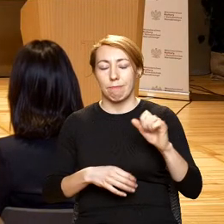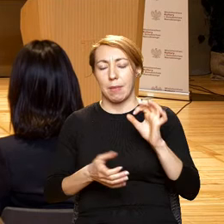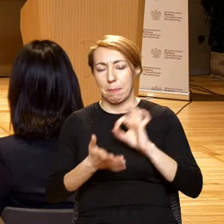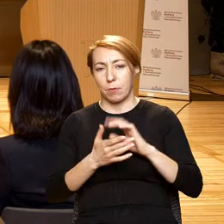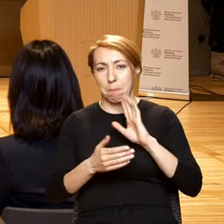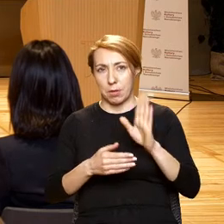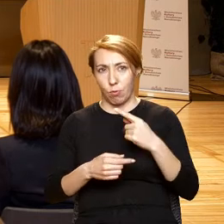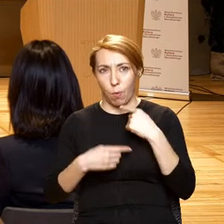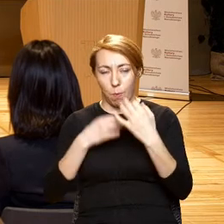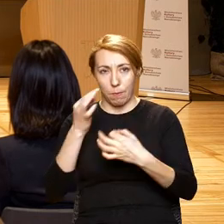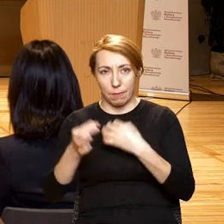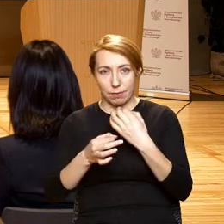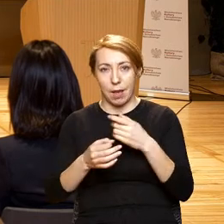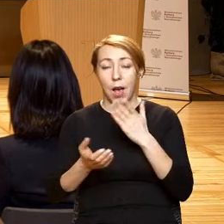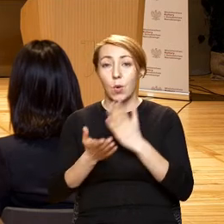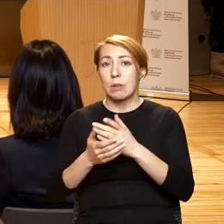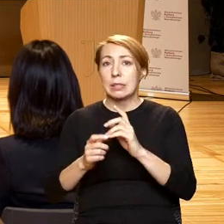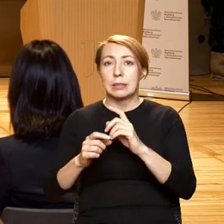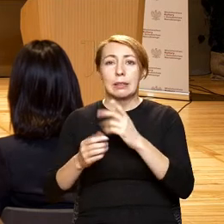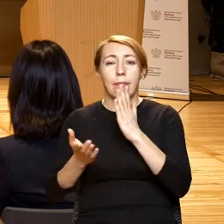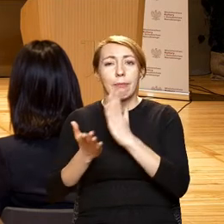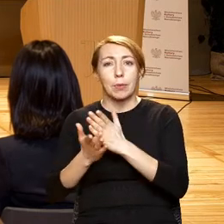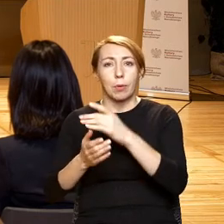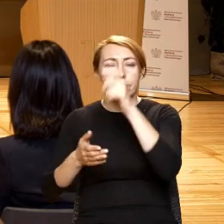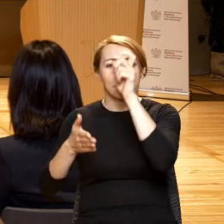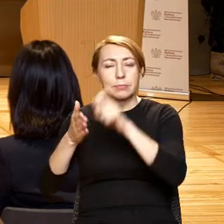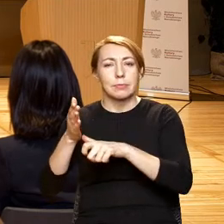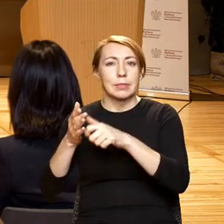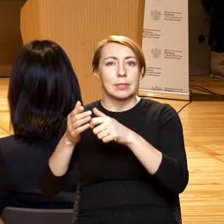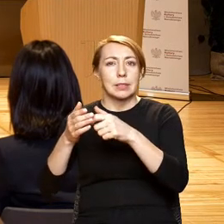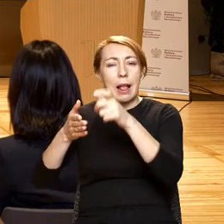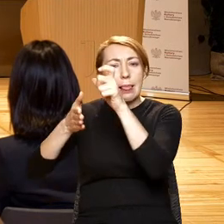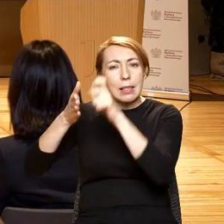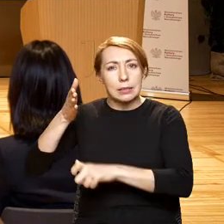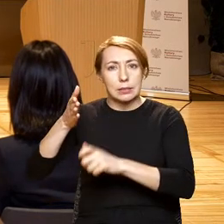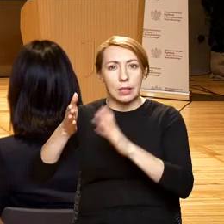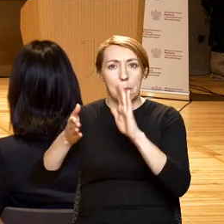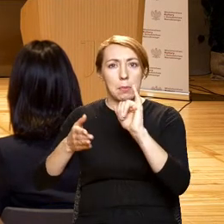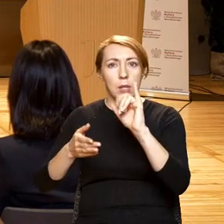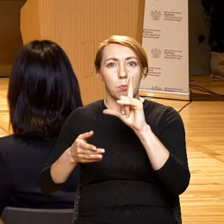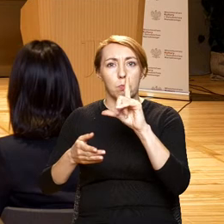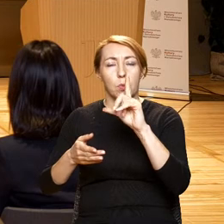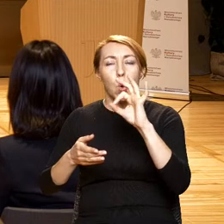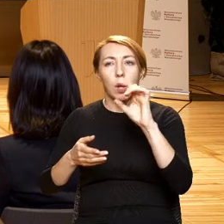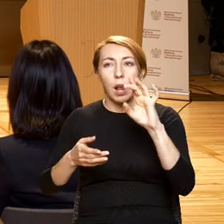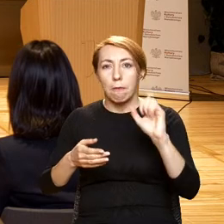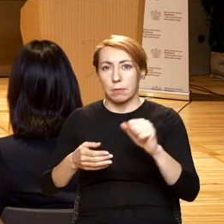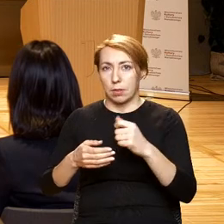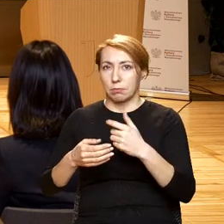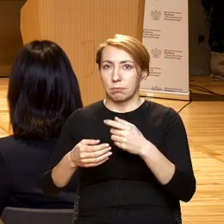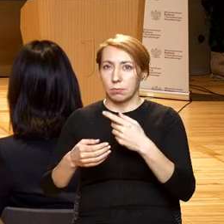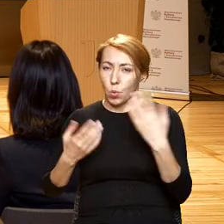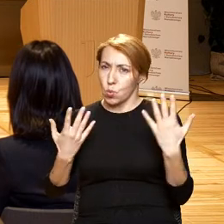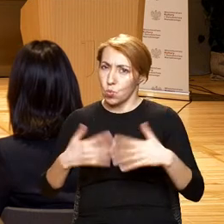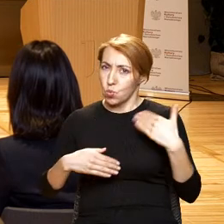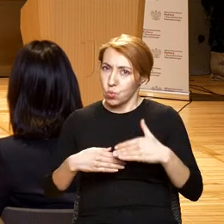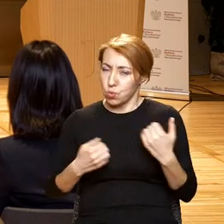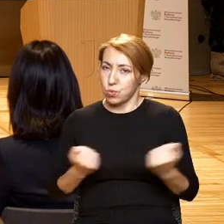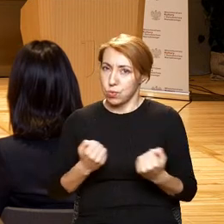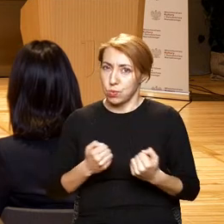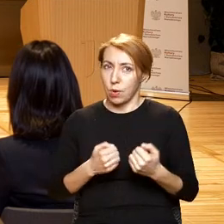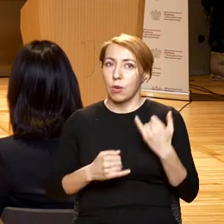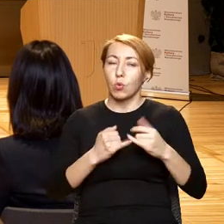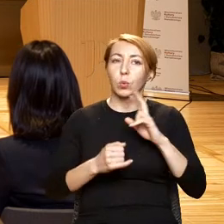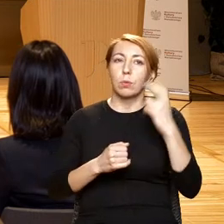bibliografia jest już wartością samą w sobie. Osoby zainteresowane osobą, życiem, twórczością, dorobkiem